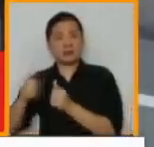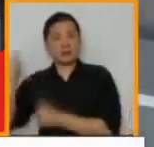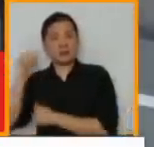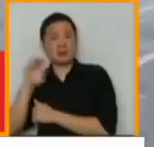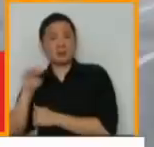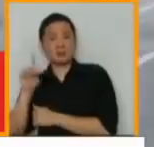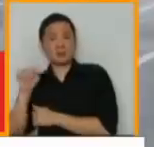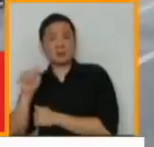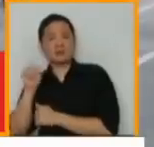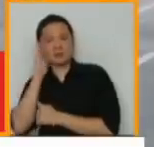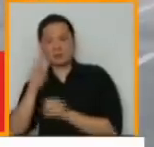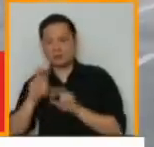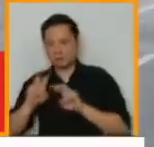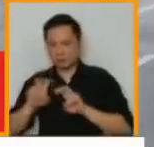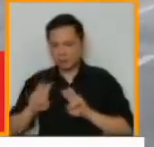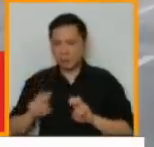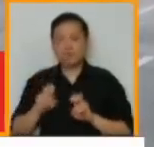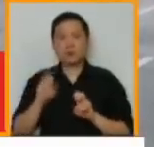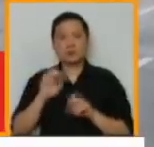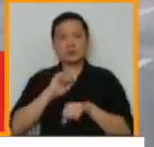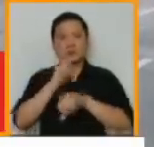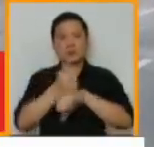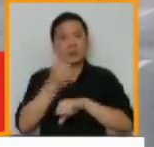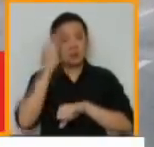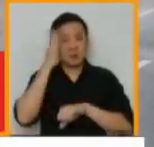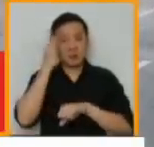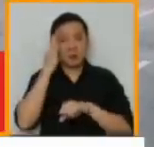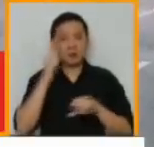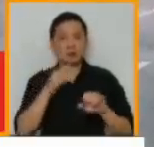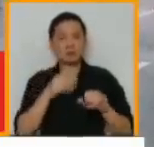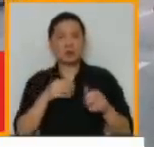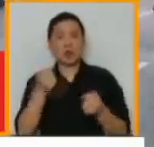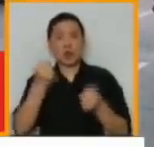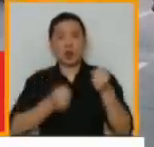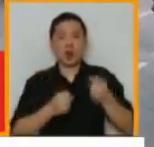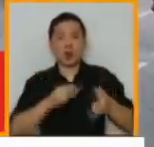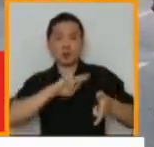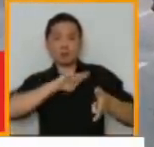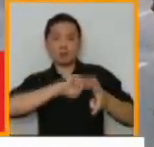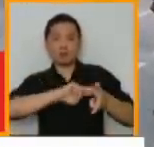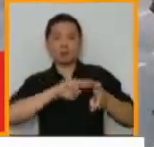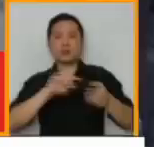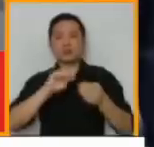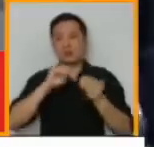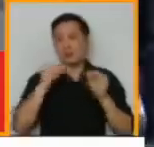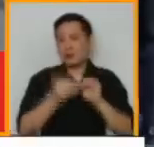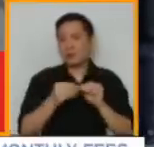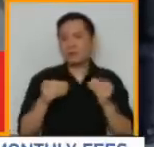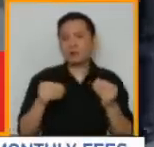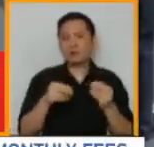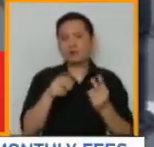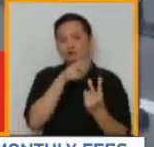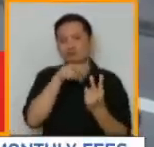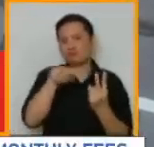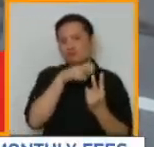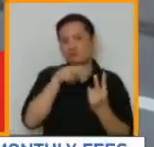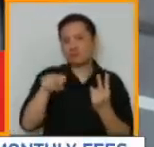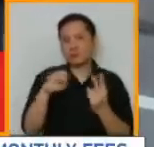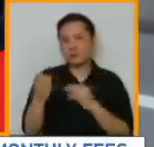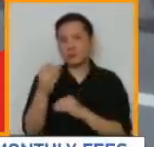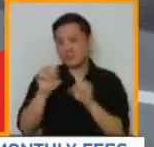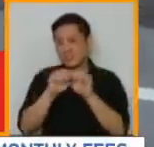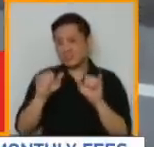pagpapatupad ng number coding scheme tuwing rush hour. Yan ay mula alas 7 ng umaga hanggang alas 9 ng umaga at alas 5 ng